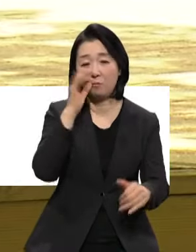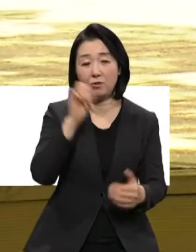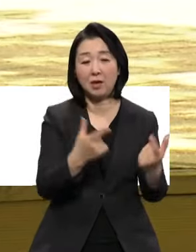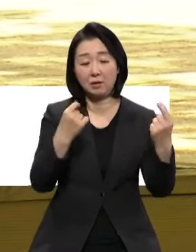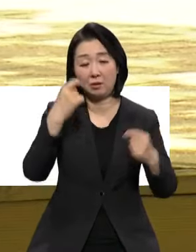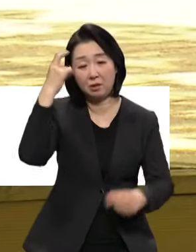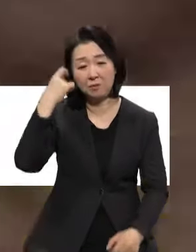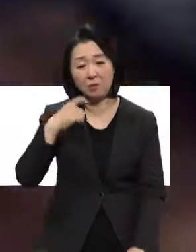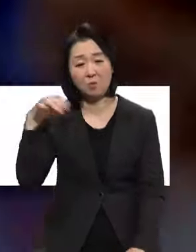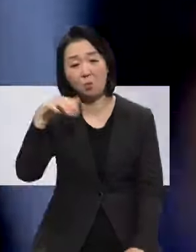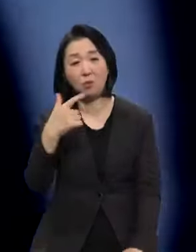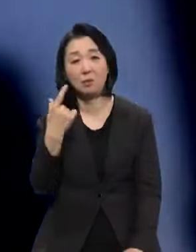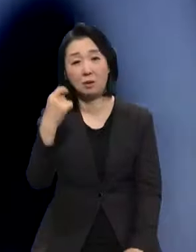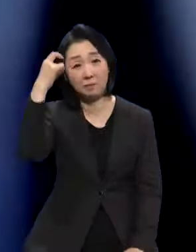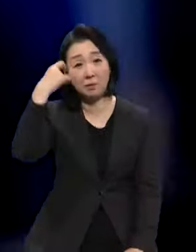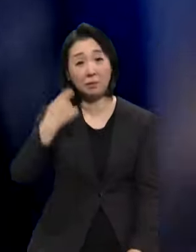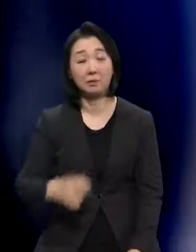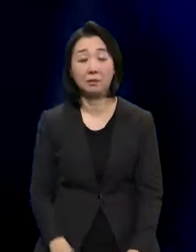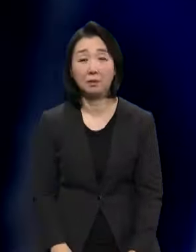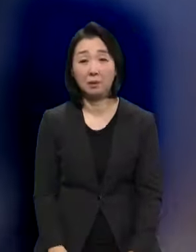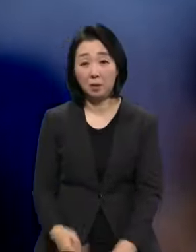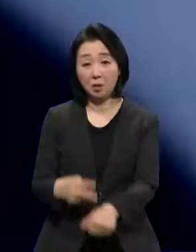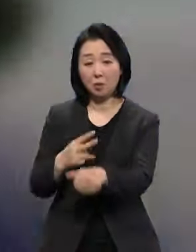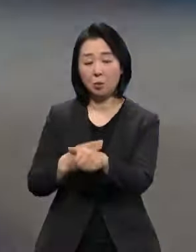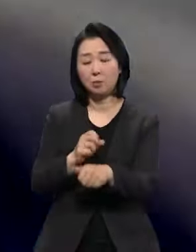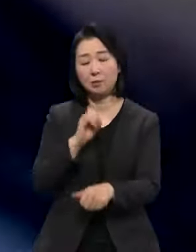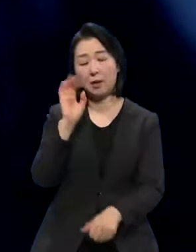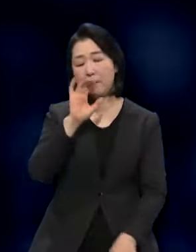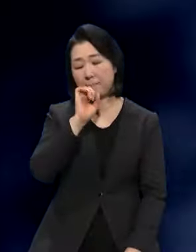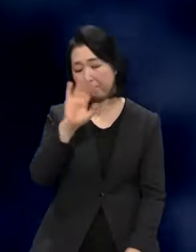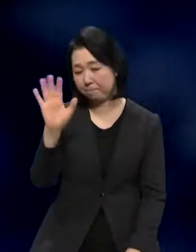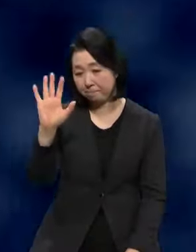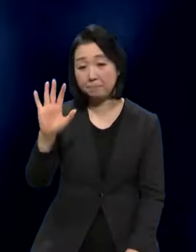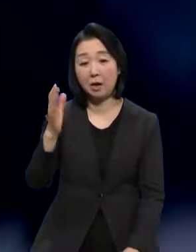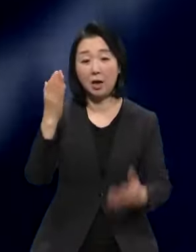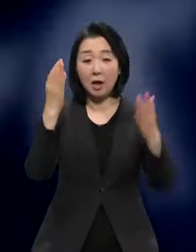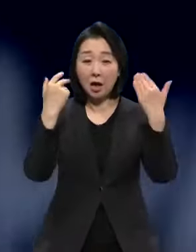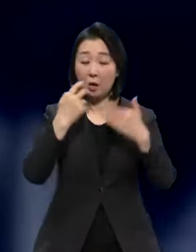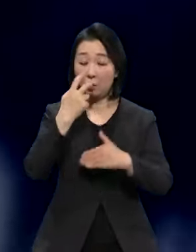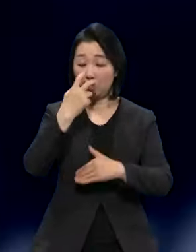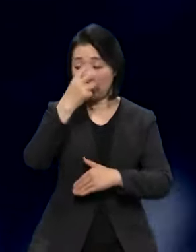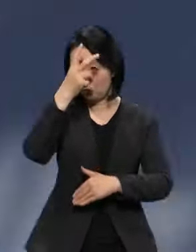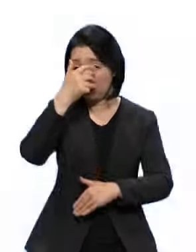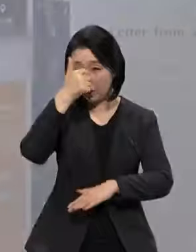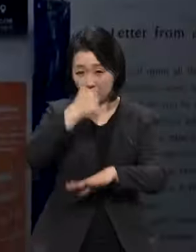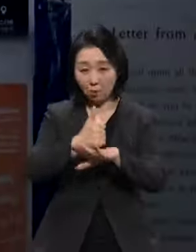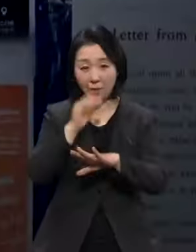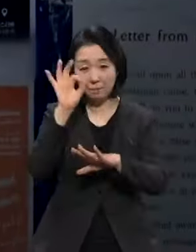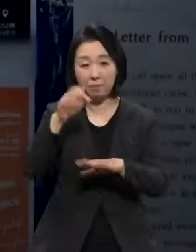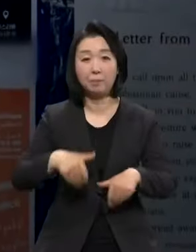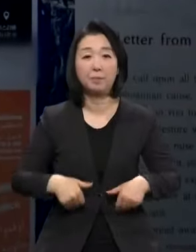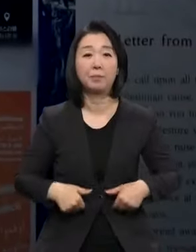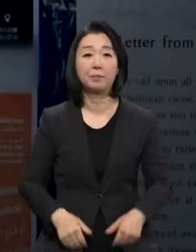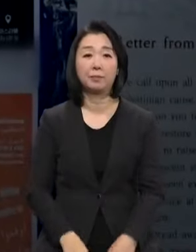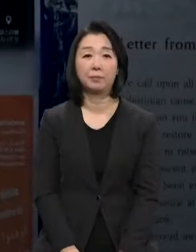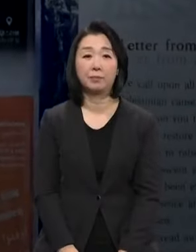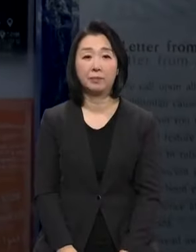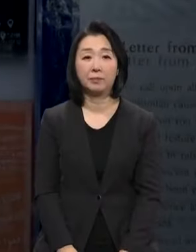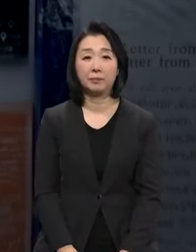feel like an attack. 해당 교수는 할 말이 없다고 했고 학교는 수사 결과를 보겠다고 했습니다.